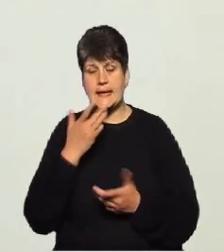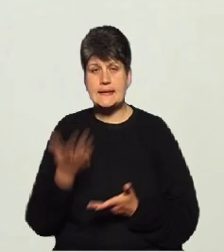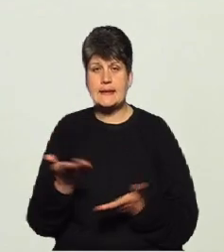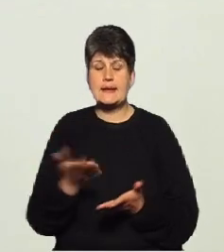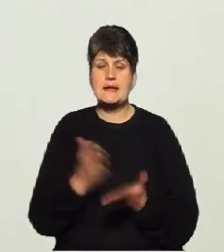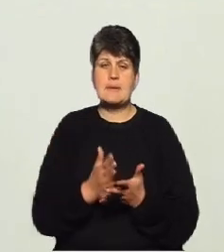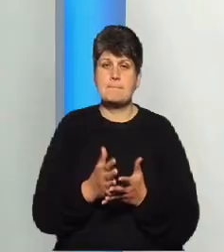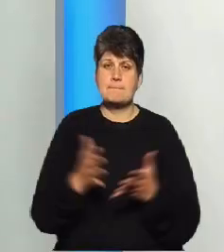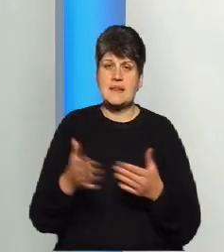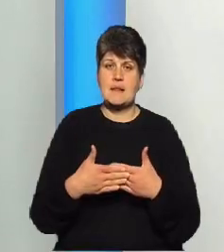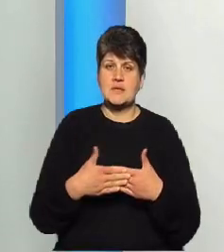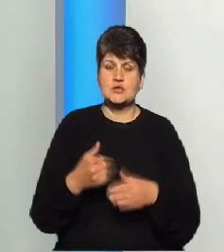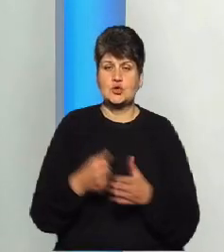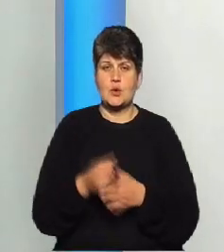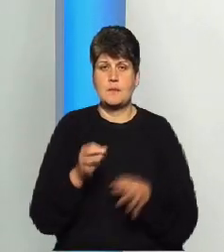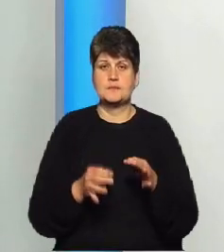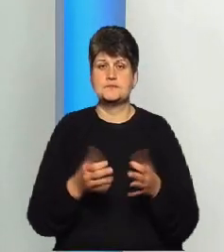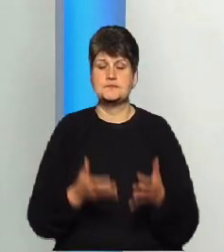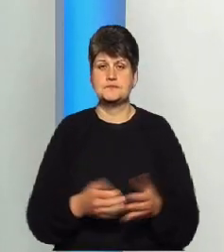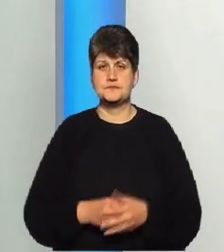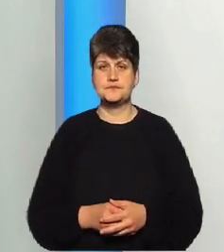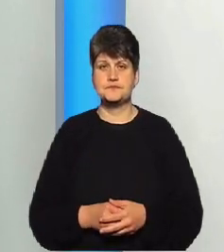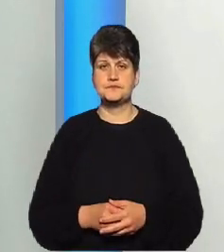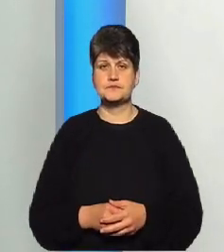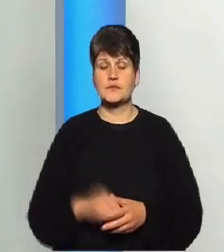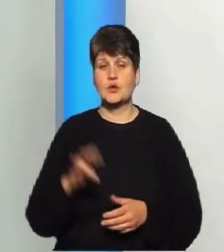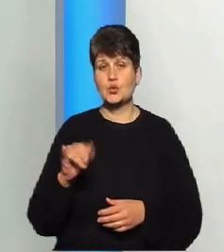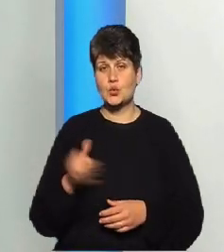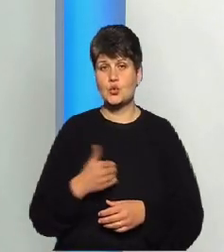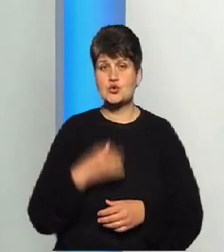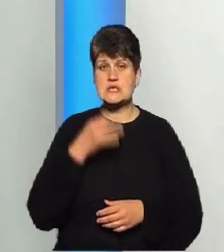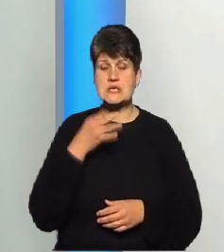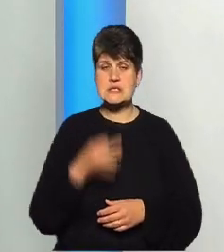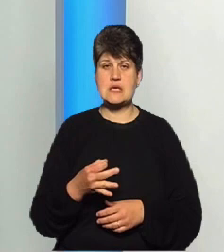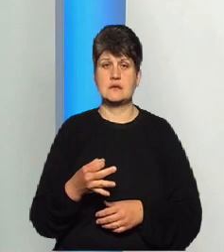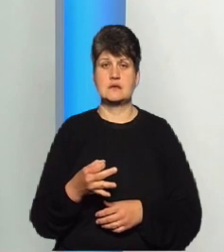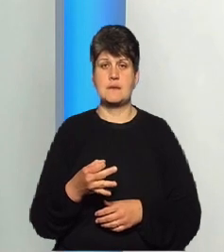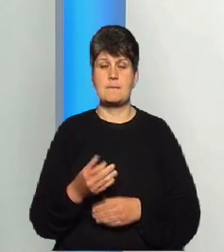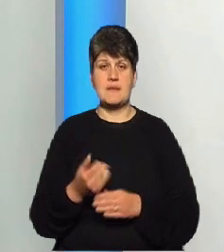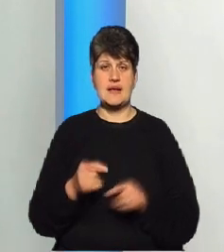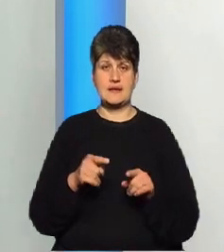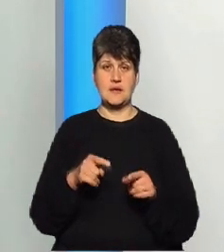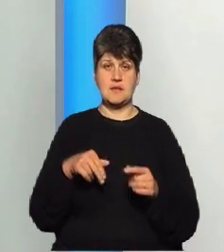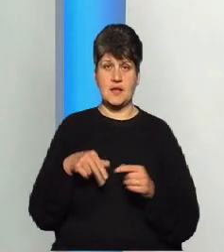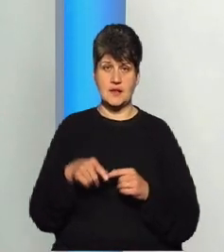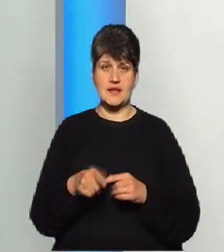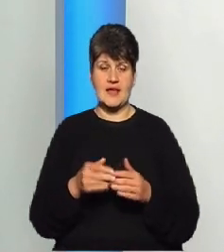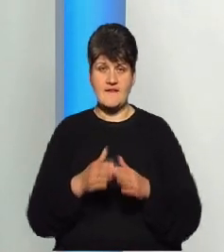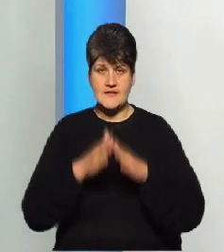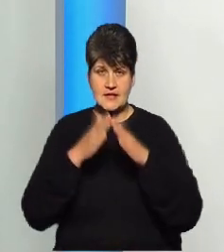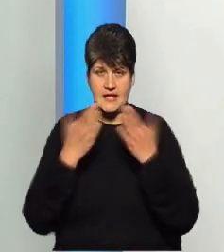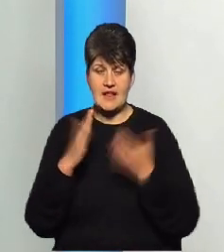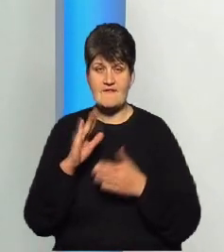природного? Ну, хочу таке сказати, що перед тим, як йти на передачу, я все ж таки відкрила Вікіпедію і